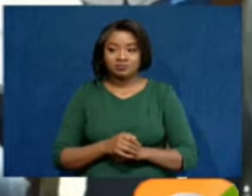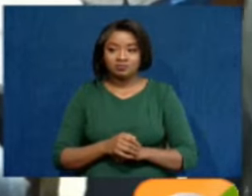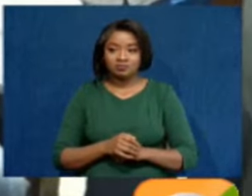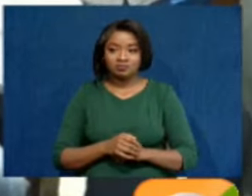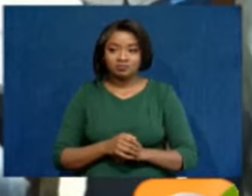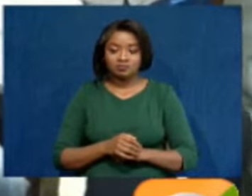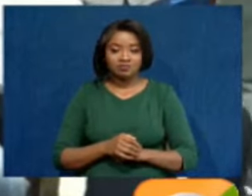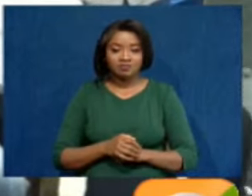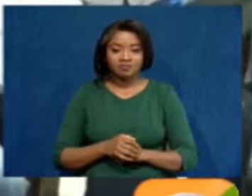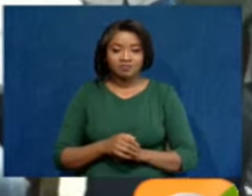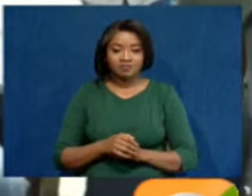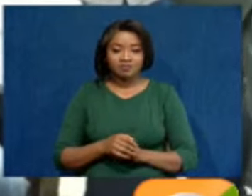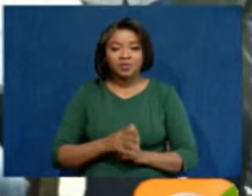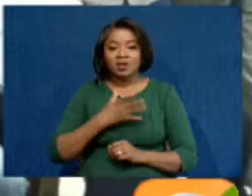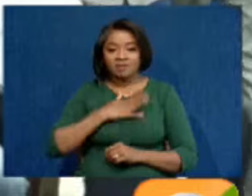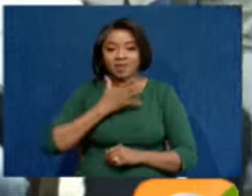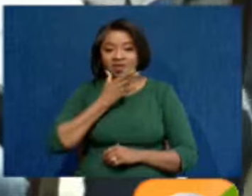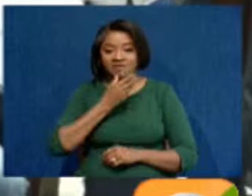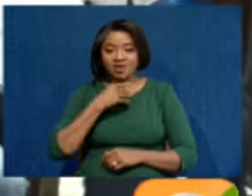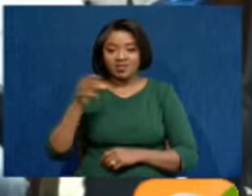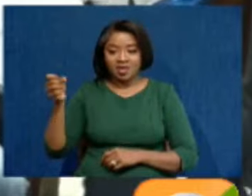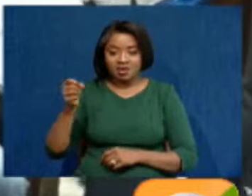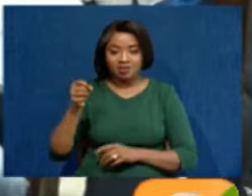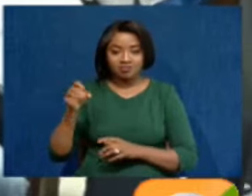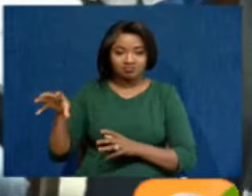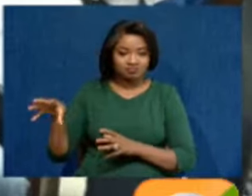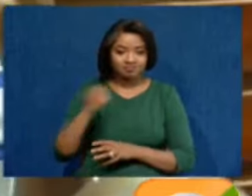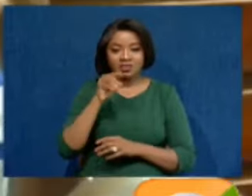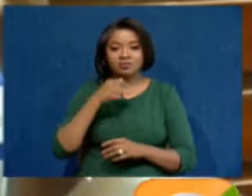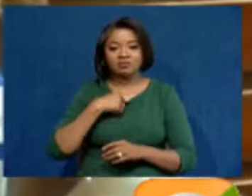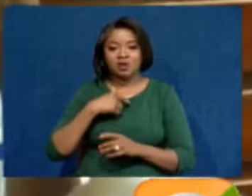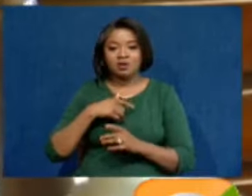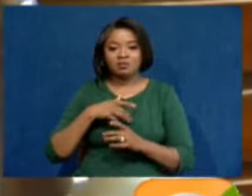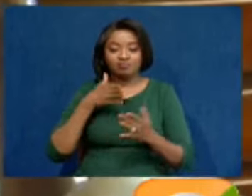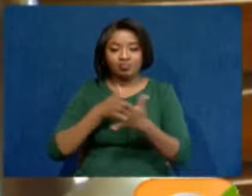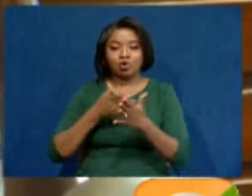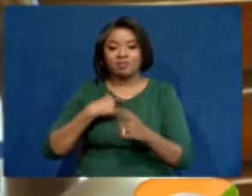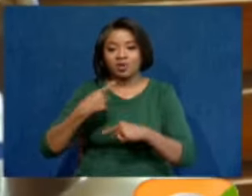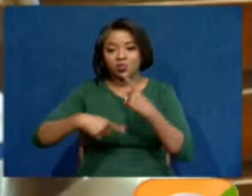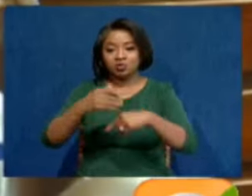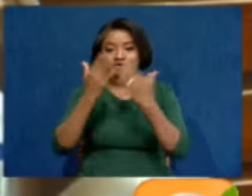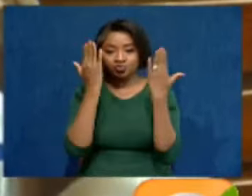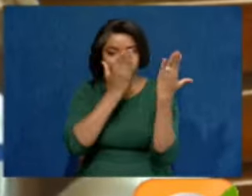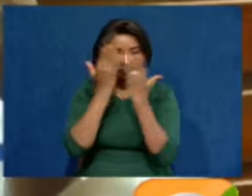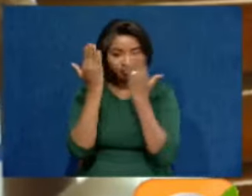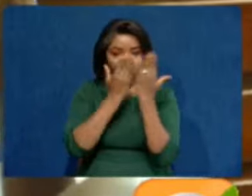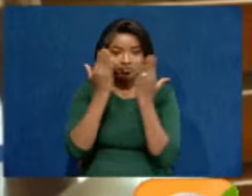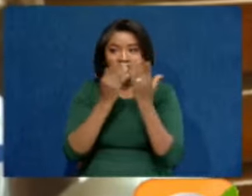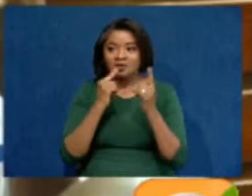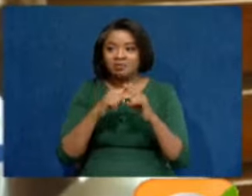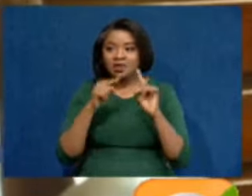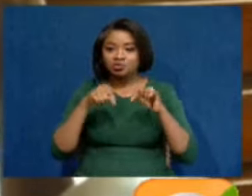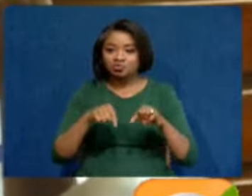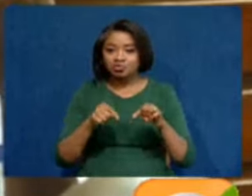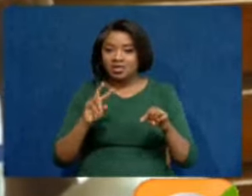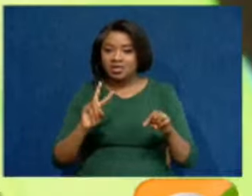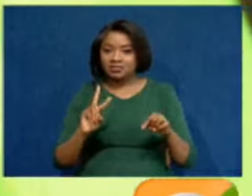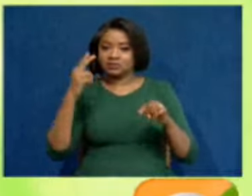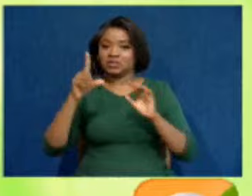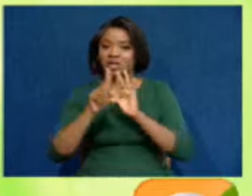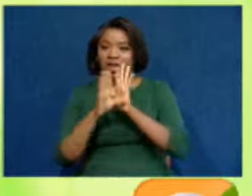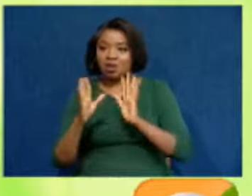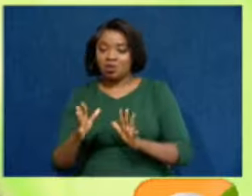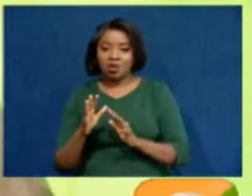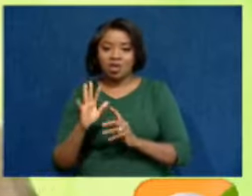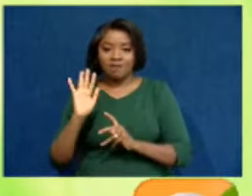grade 4? Mama ndiye alikutoa shule. Baba ndiye alikutoa shule. Leo wakati wa kujibu maswali kutoka kwa wakili wa Paul Mackenzie